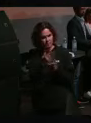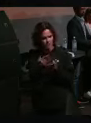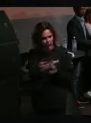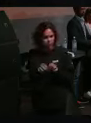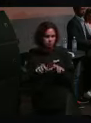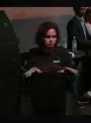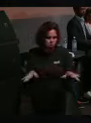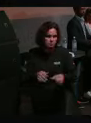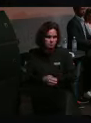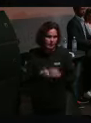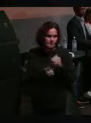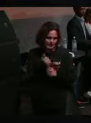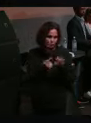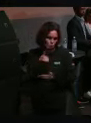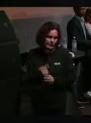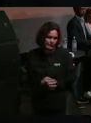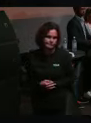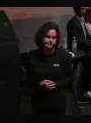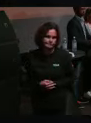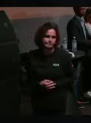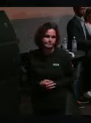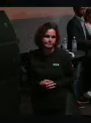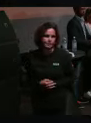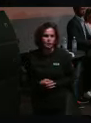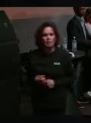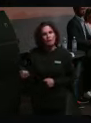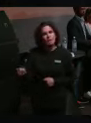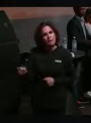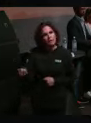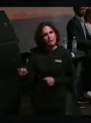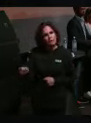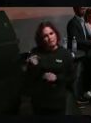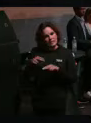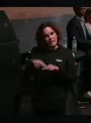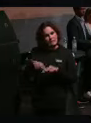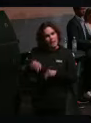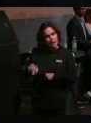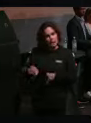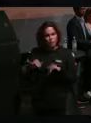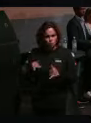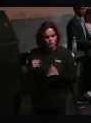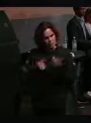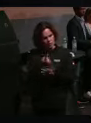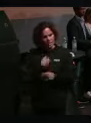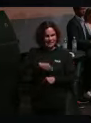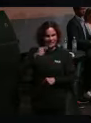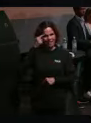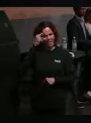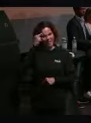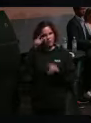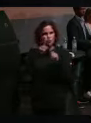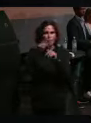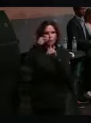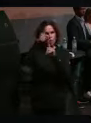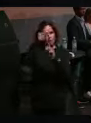regningen får. Och så kommer ett inspel här om att kanske vi har tänkt lite sån top down